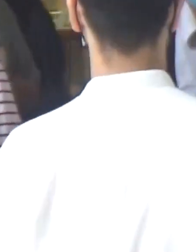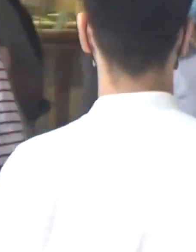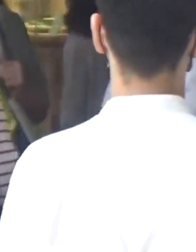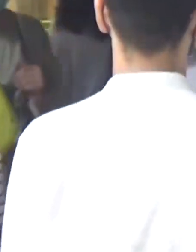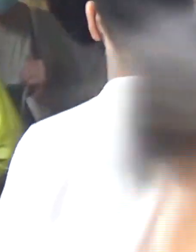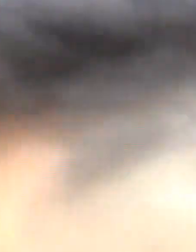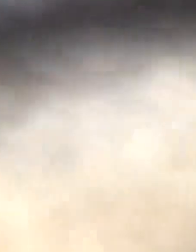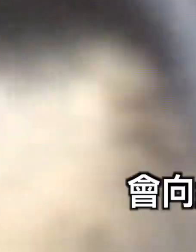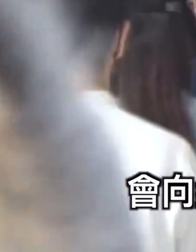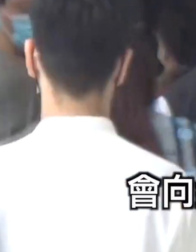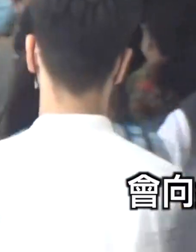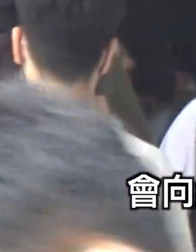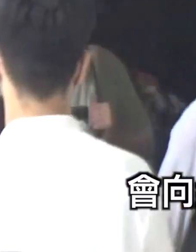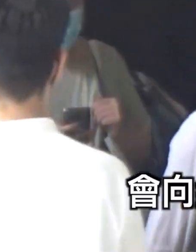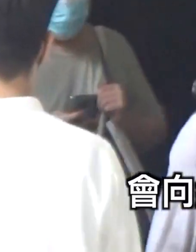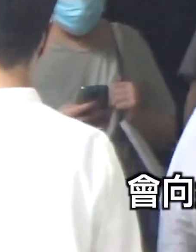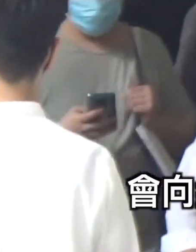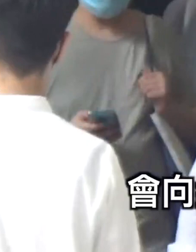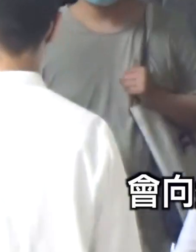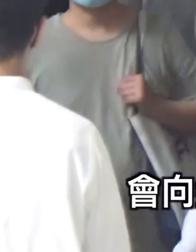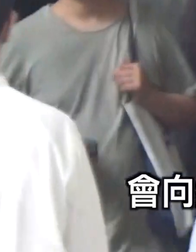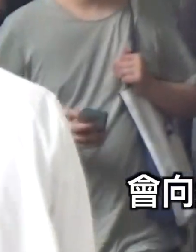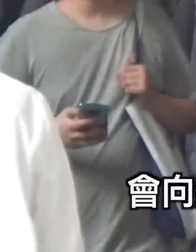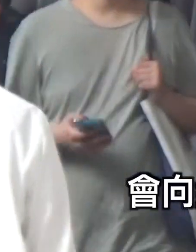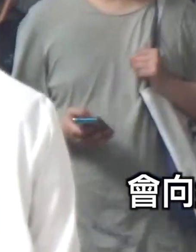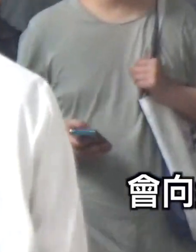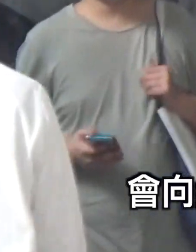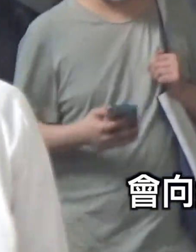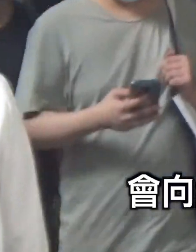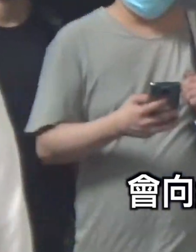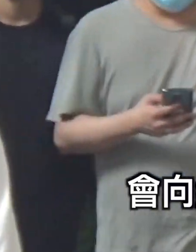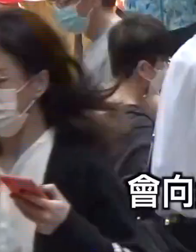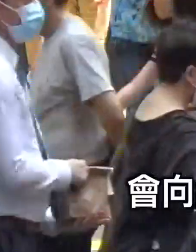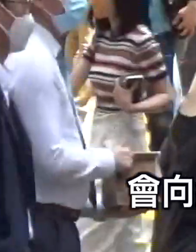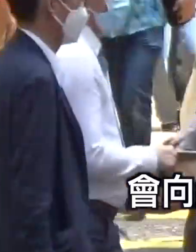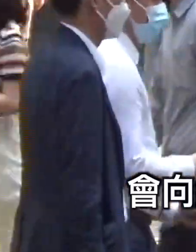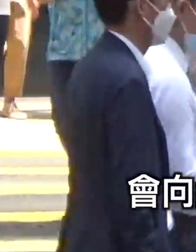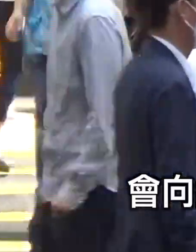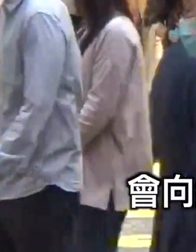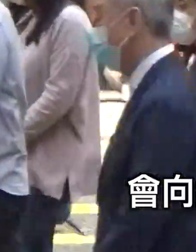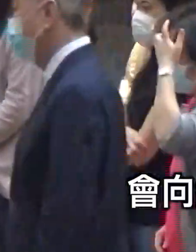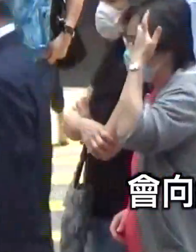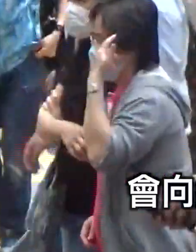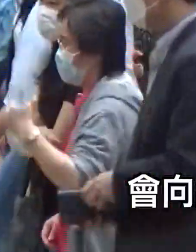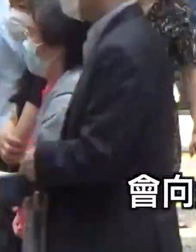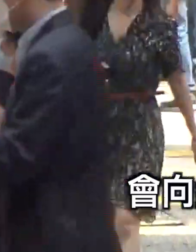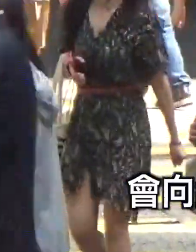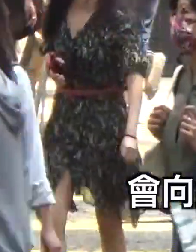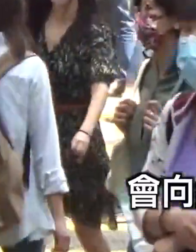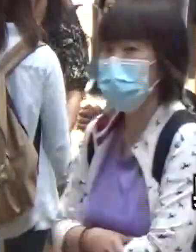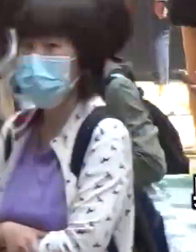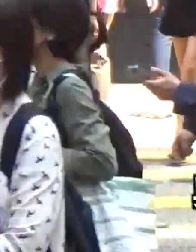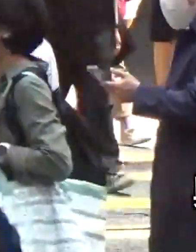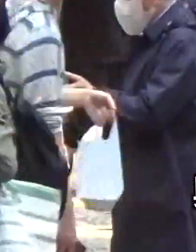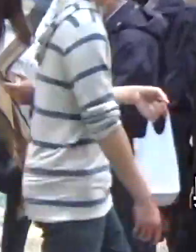CV201601 嘅，咁呢度咧就大概有100位嘅工作人員度啦，咁係需要我哋會出一個強制檢測嘅通告